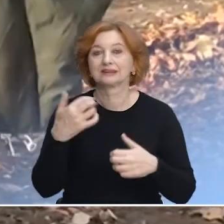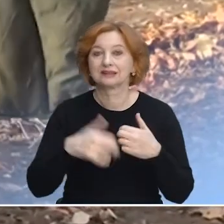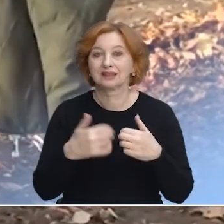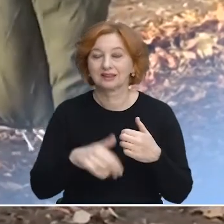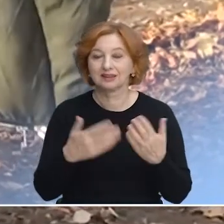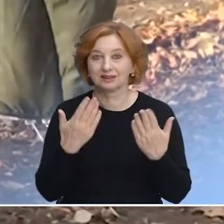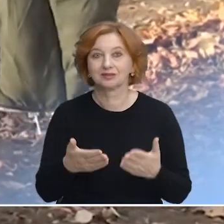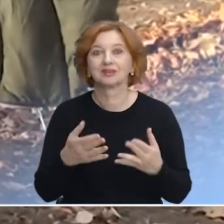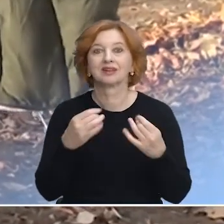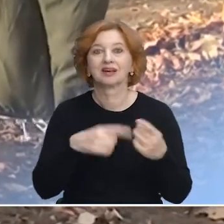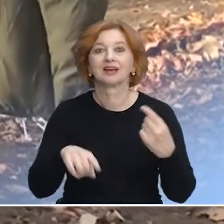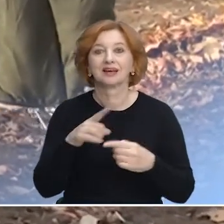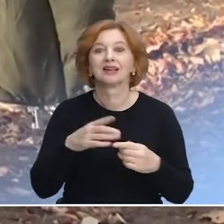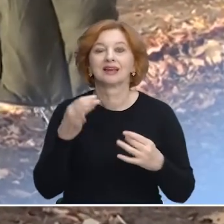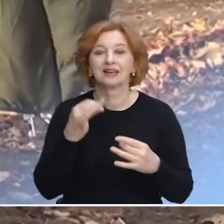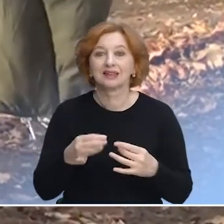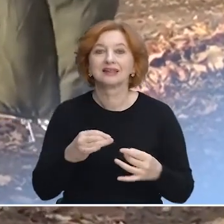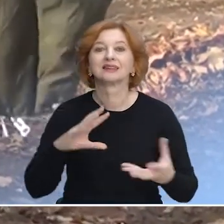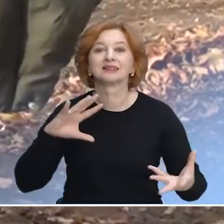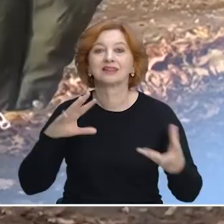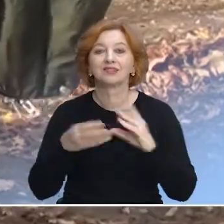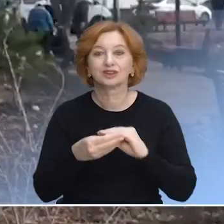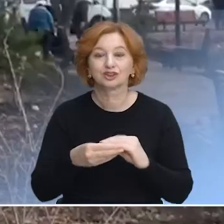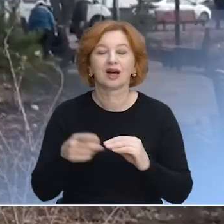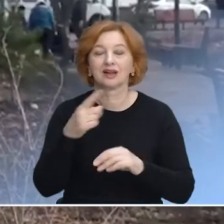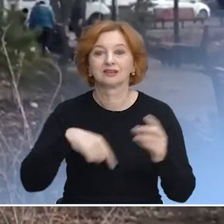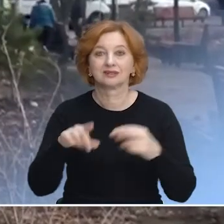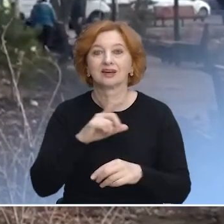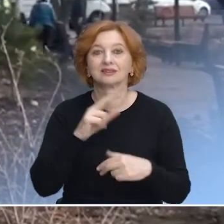И завершается строительство, фактически выполнено